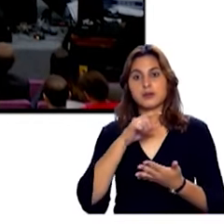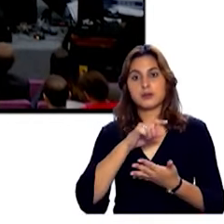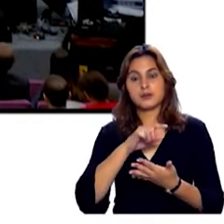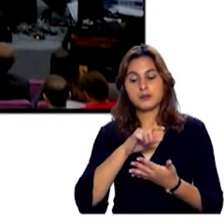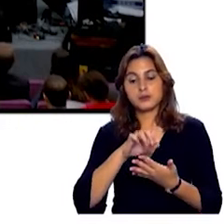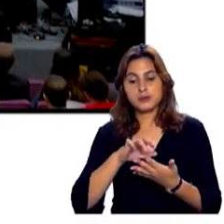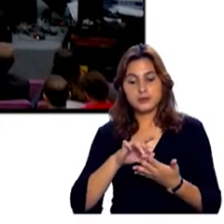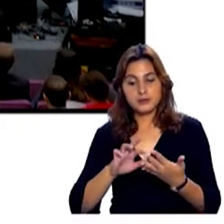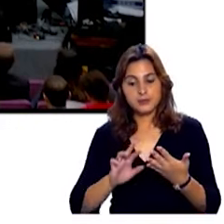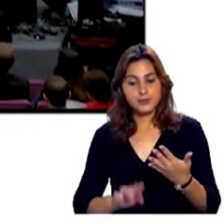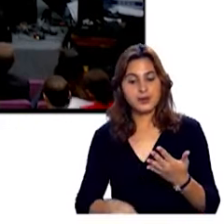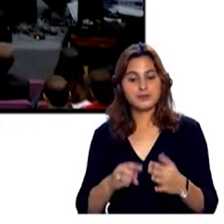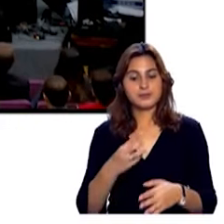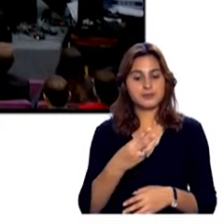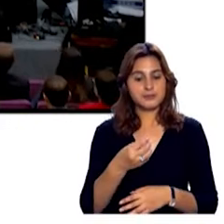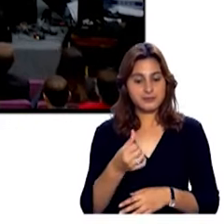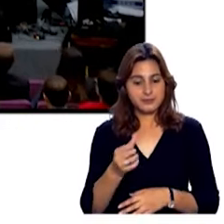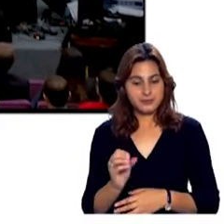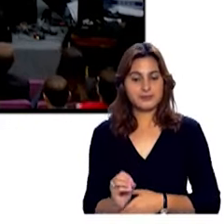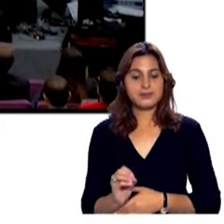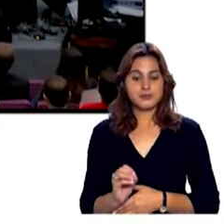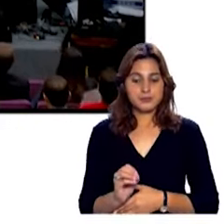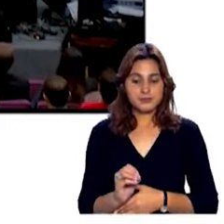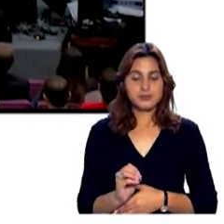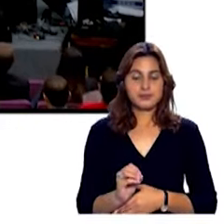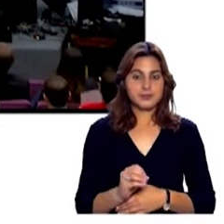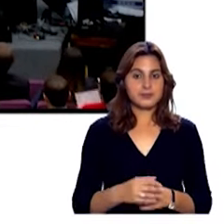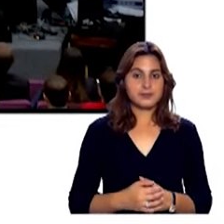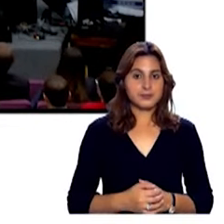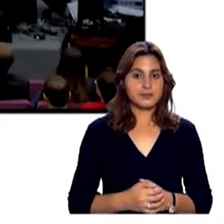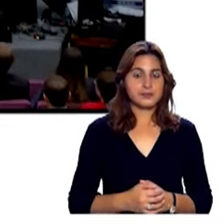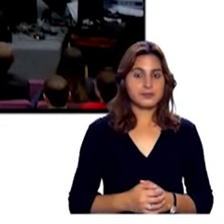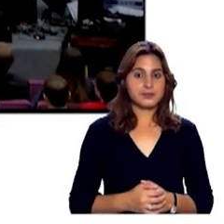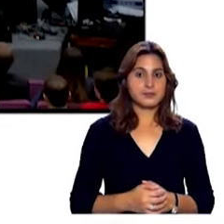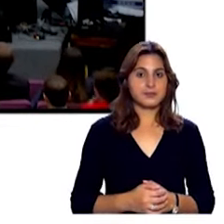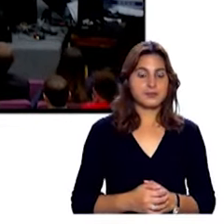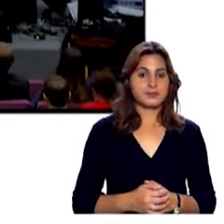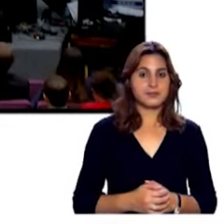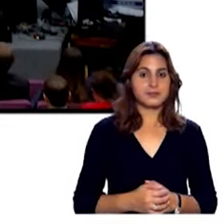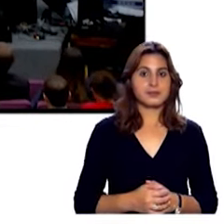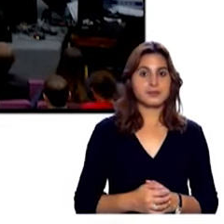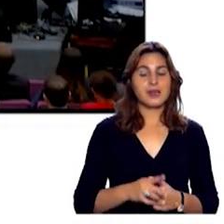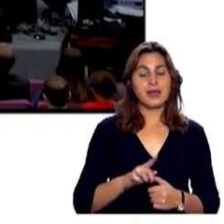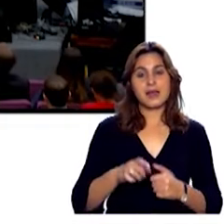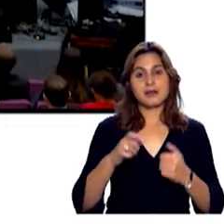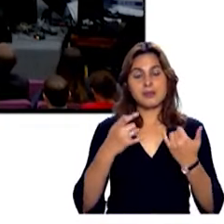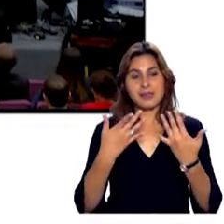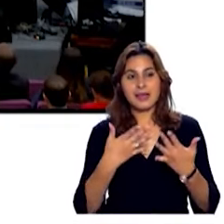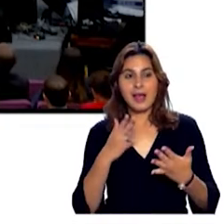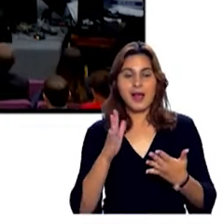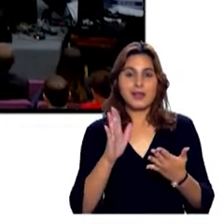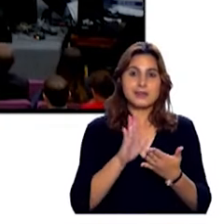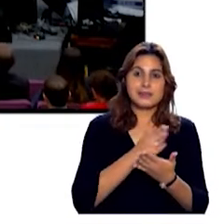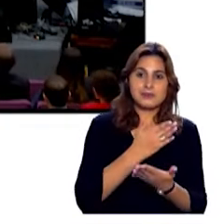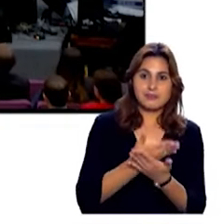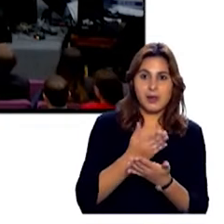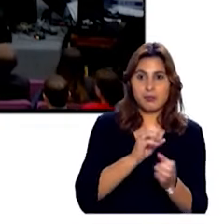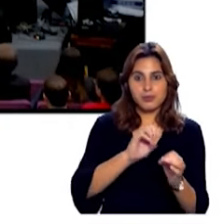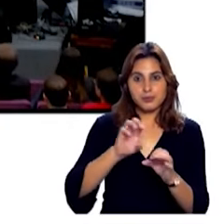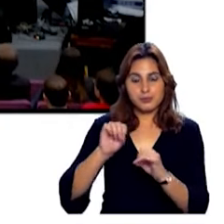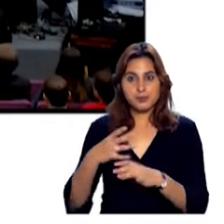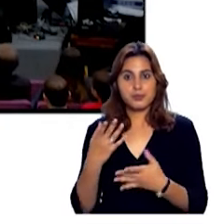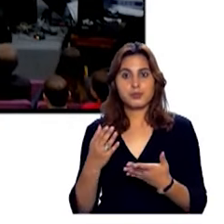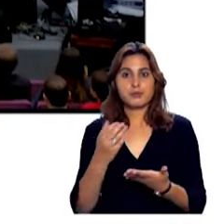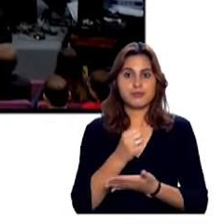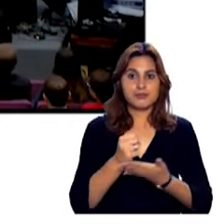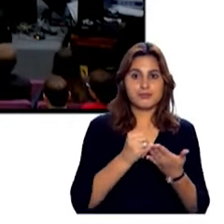I principi fondamentali regolatori del giusto processo quindi Dal